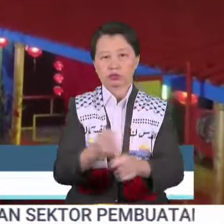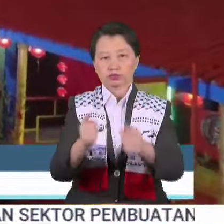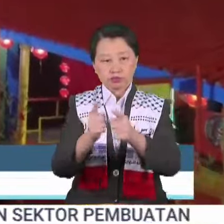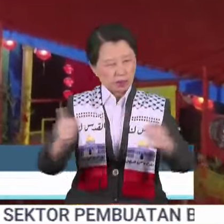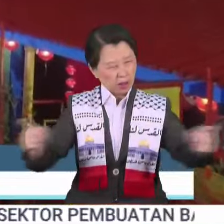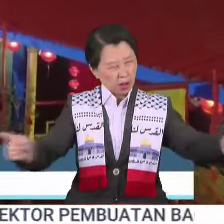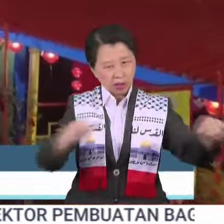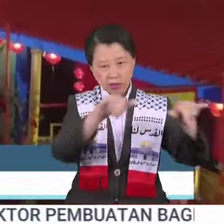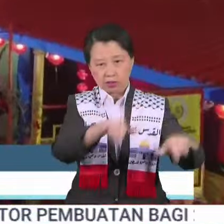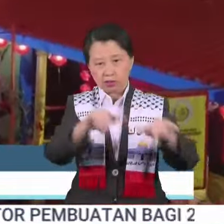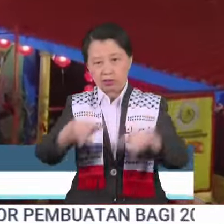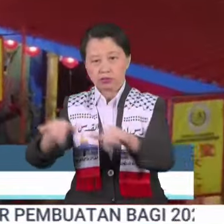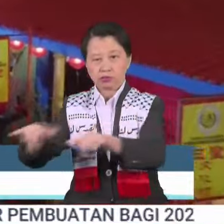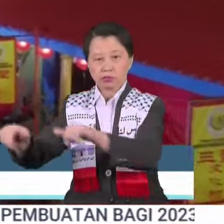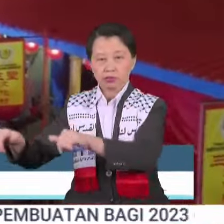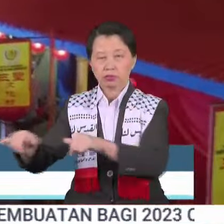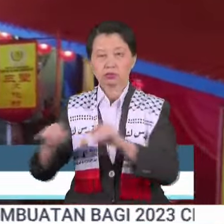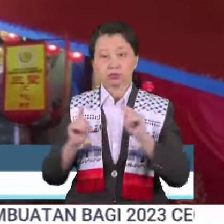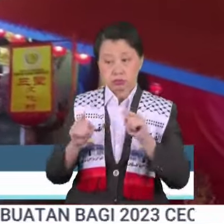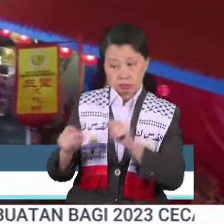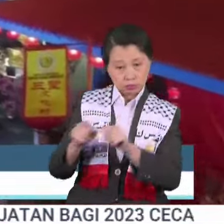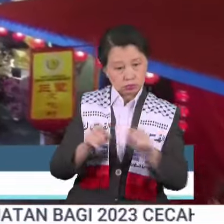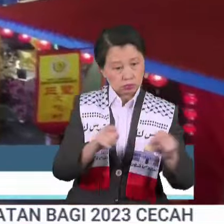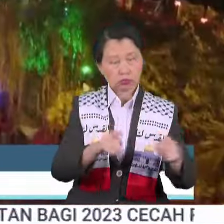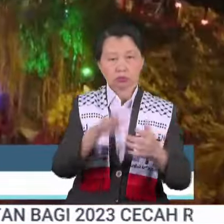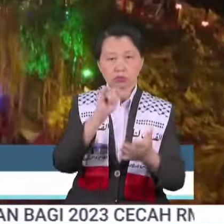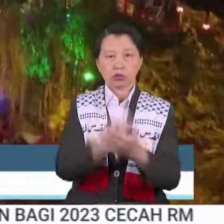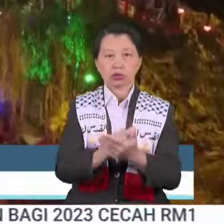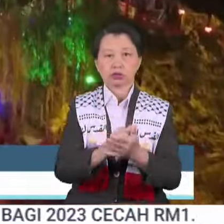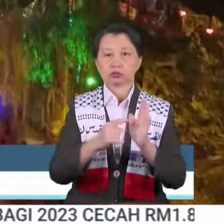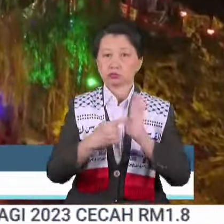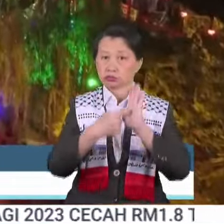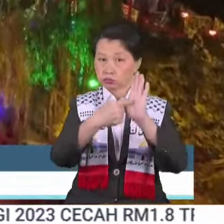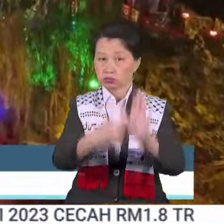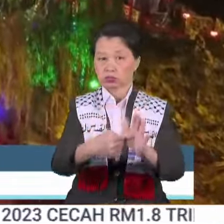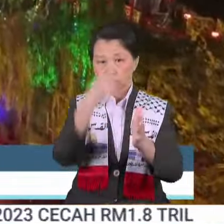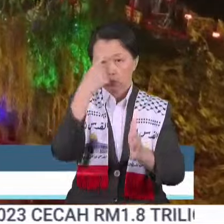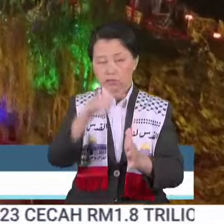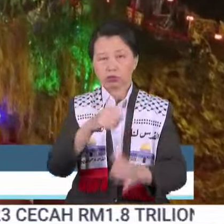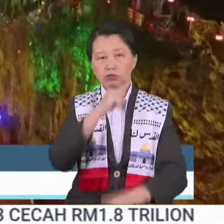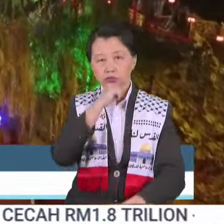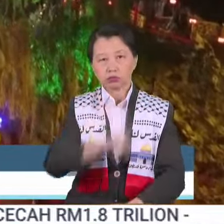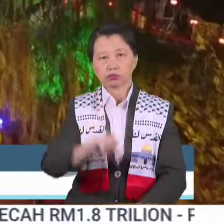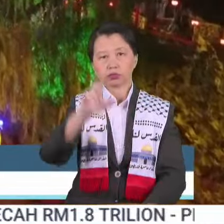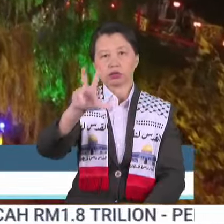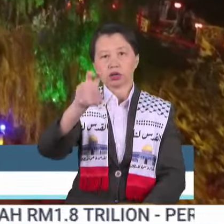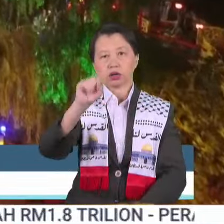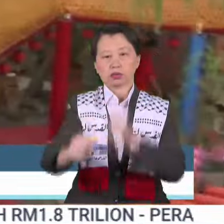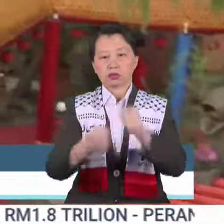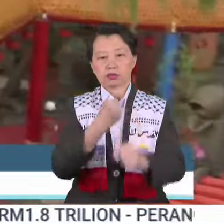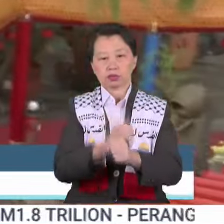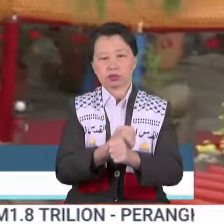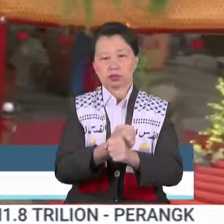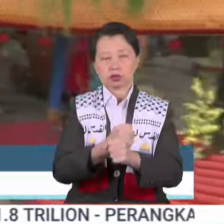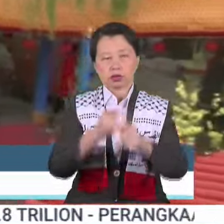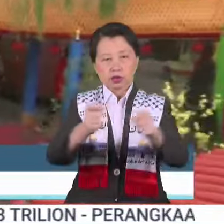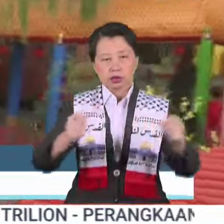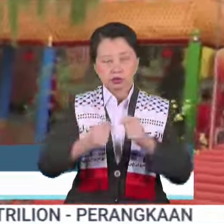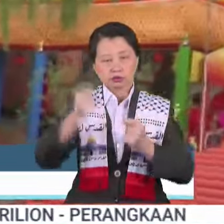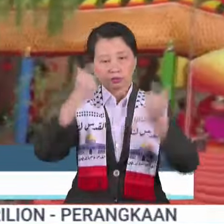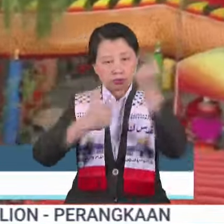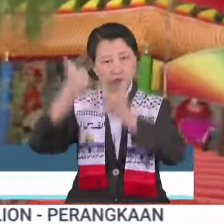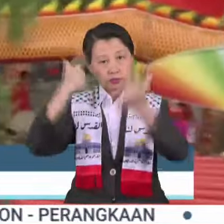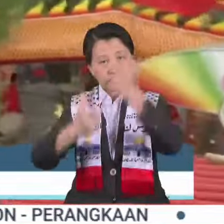Panjang ukuran hiasan naga ini juga merupakan simbolik kepada usia 30 tahun lokasi pelancongan